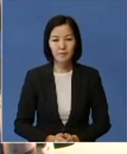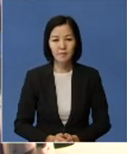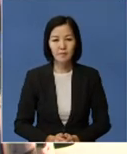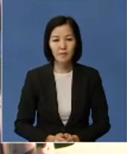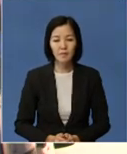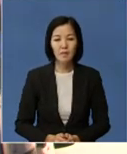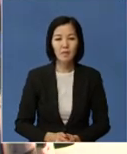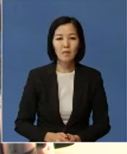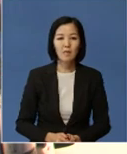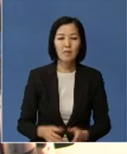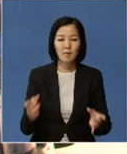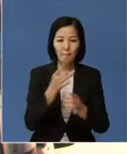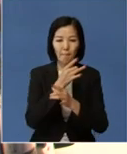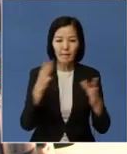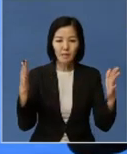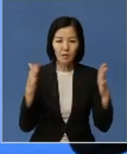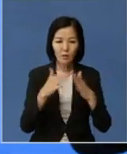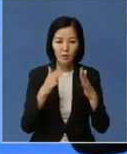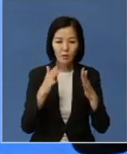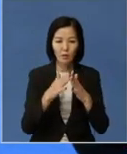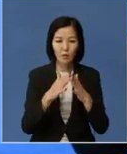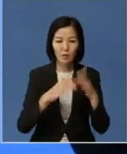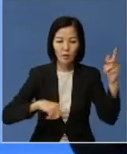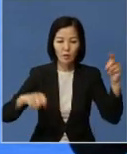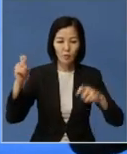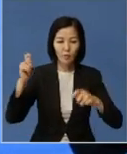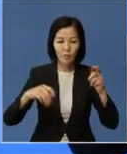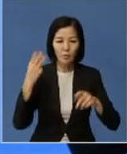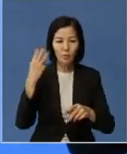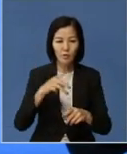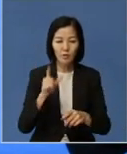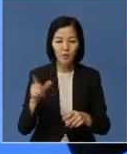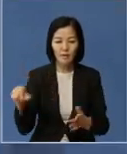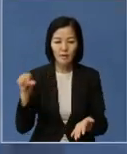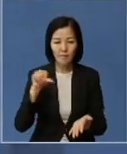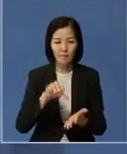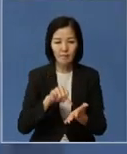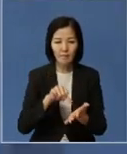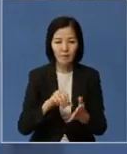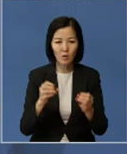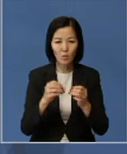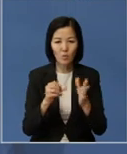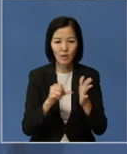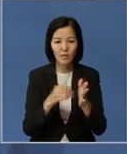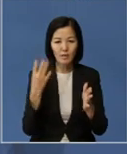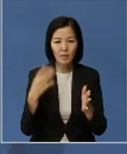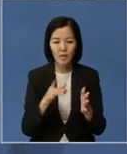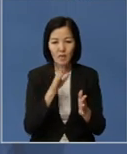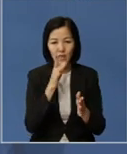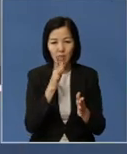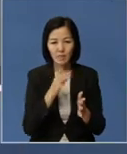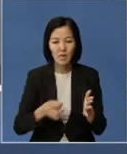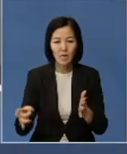Илья Шансүгіров атындағы мәдениет үйінде еліміздің түкпір-түкпірінен 30 өнерпаз бас қосты. 16-40 жас аралығында.